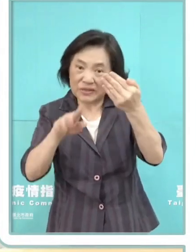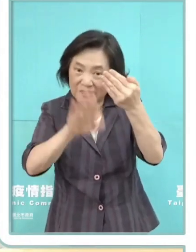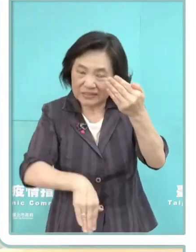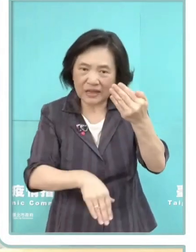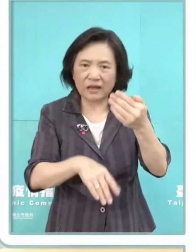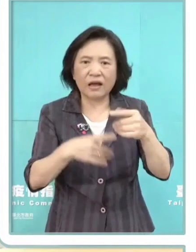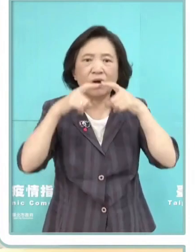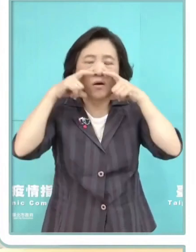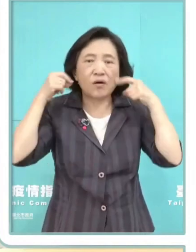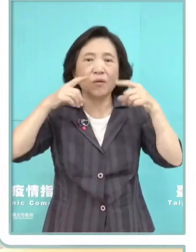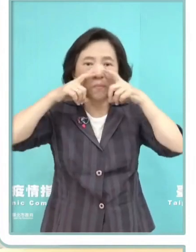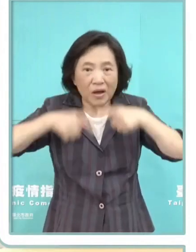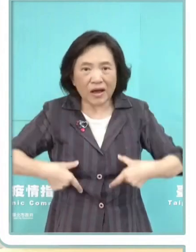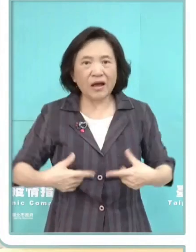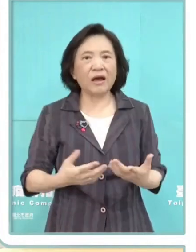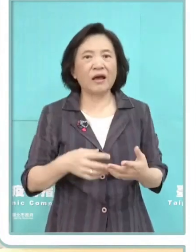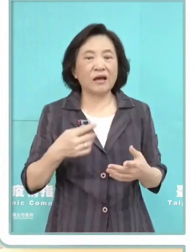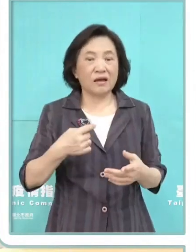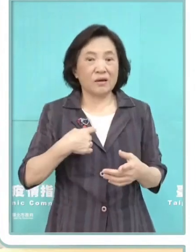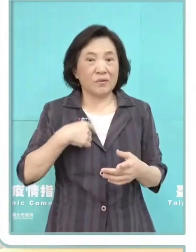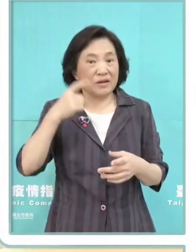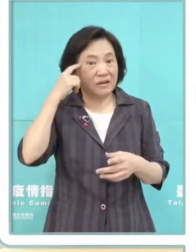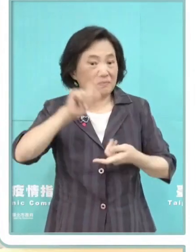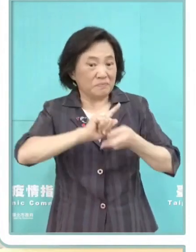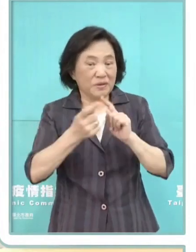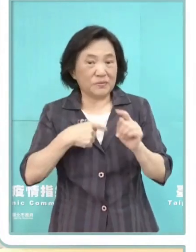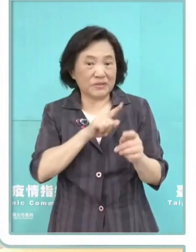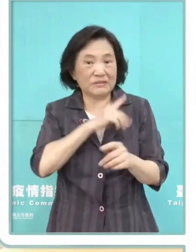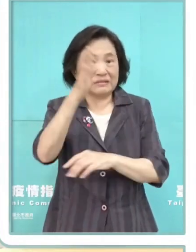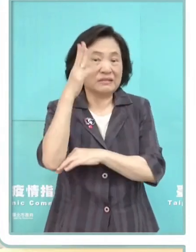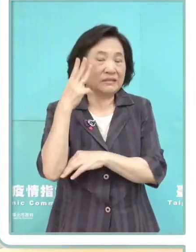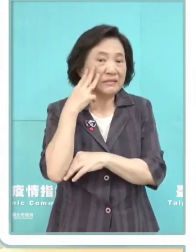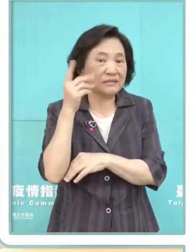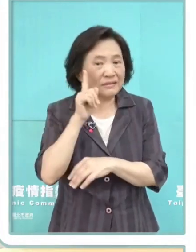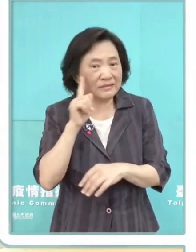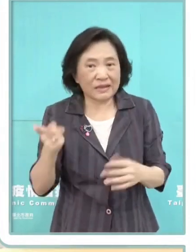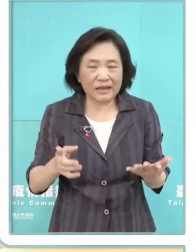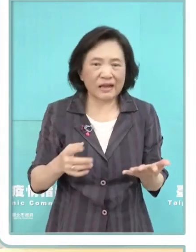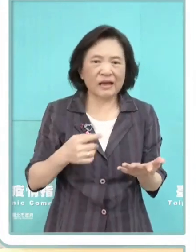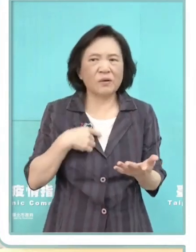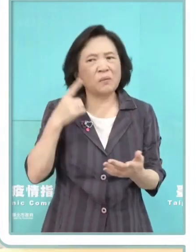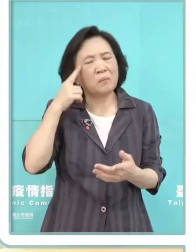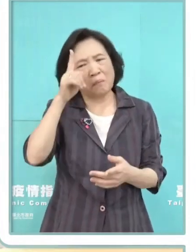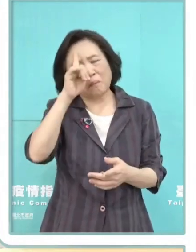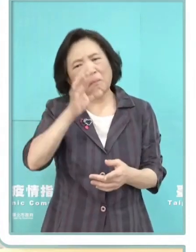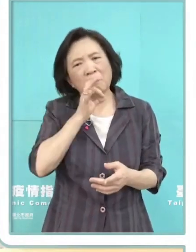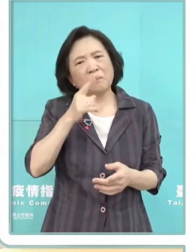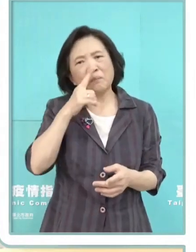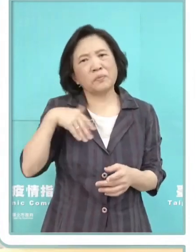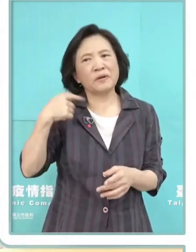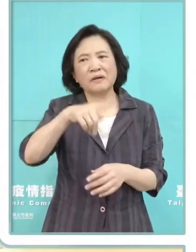口罩，而不是关心个人的政治利益，所以我也无法理解为什么有人现在还有心情去讨论选举。